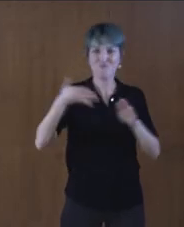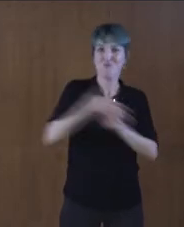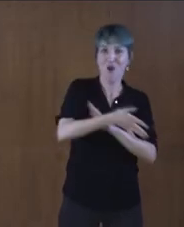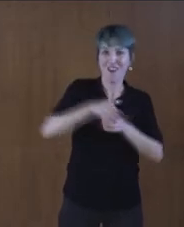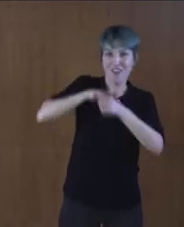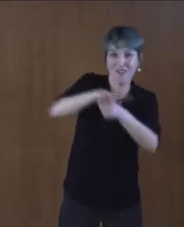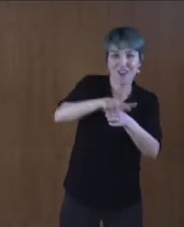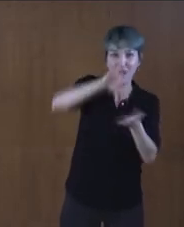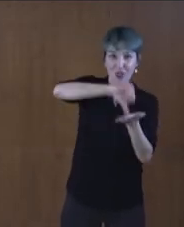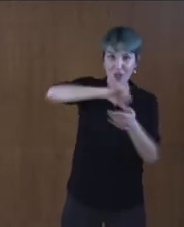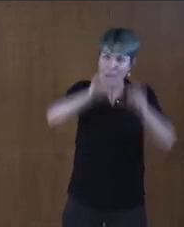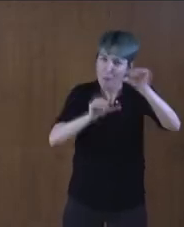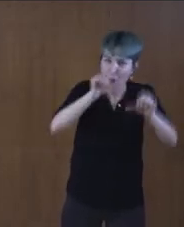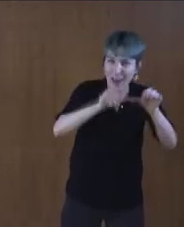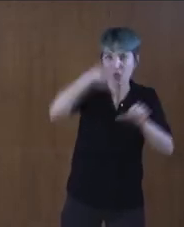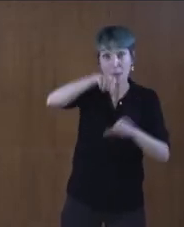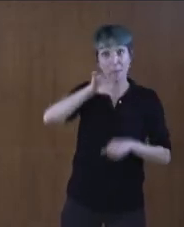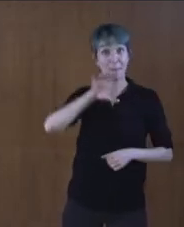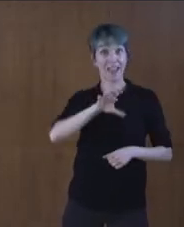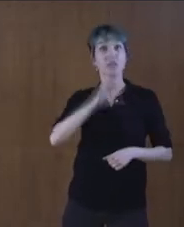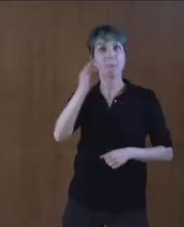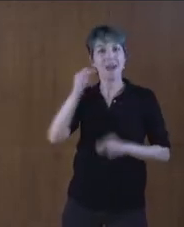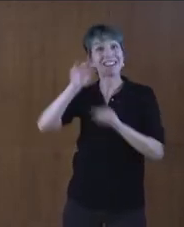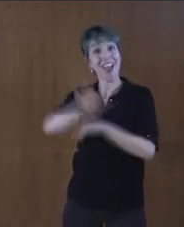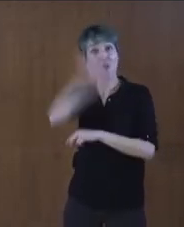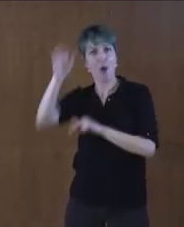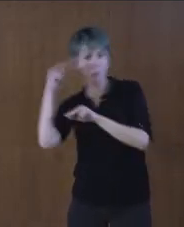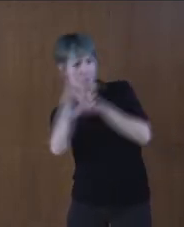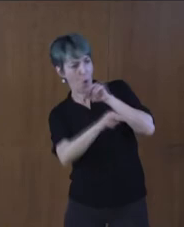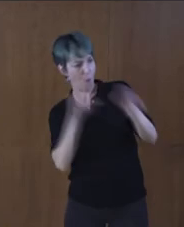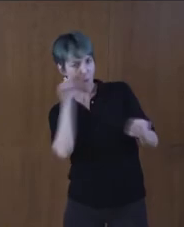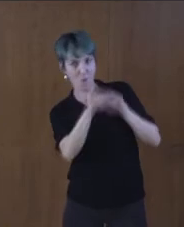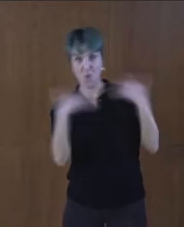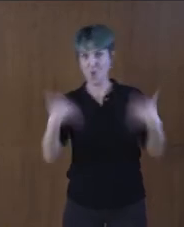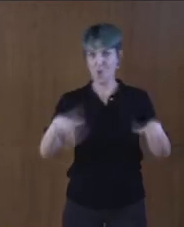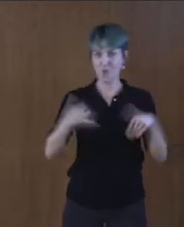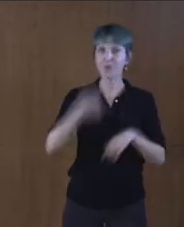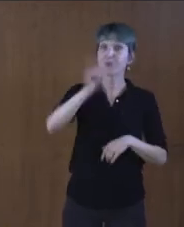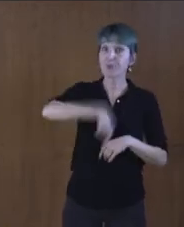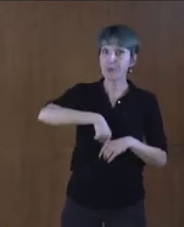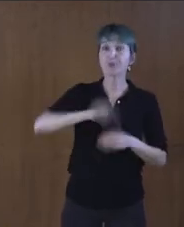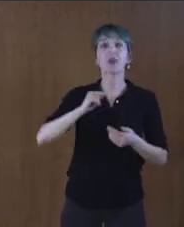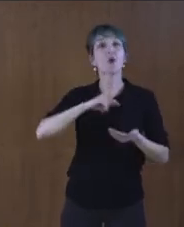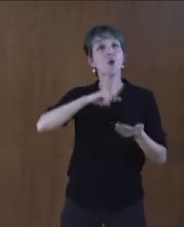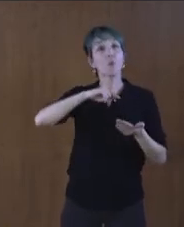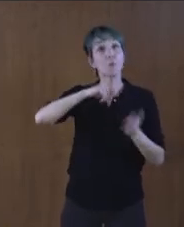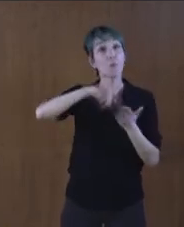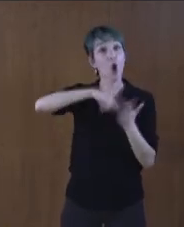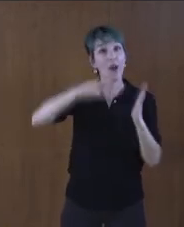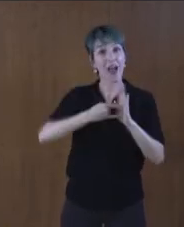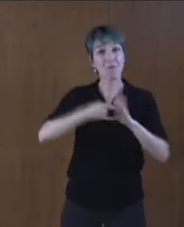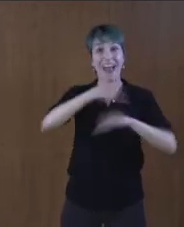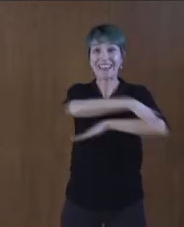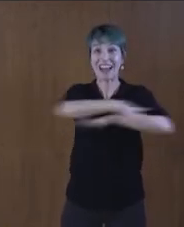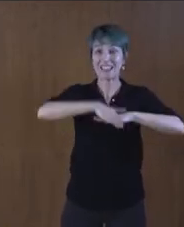del país i la seva visibilitat a Europa. S'ha concretat el programa transversal sobre